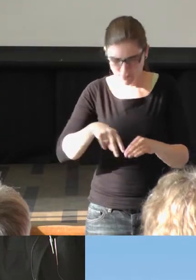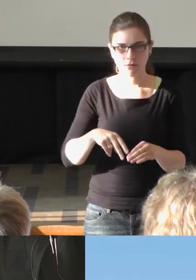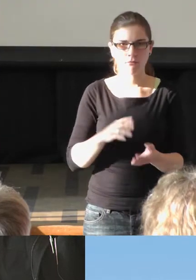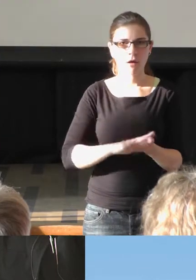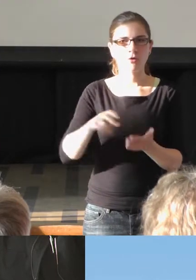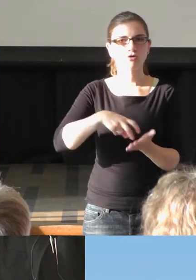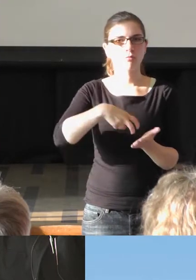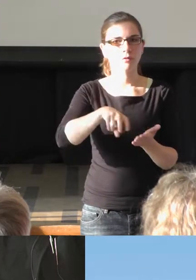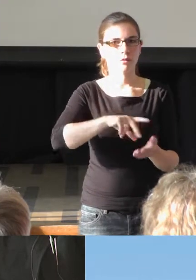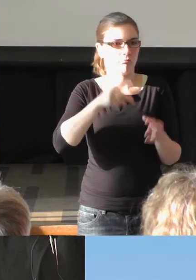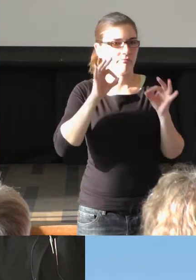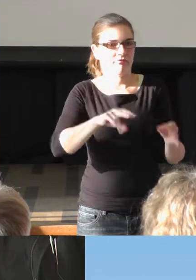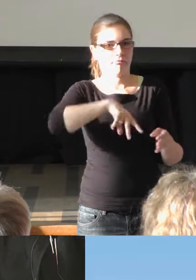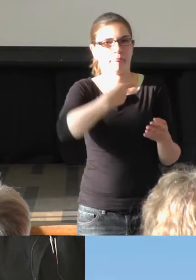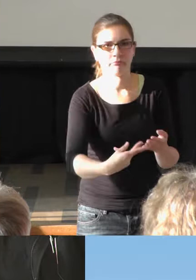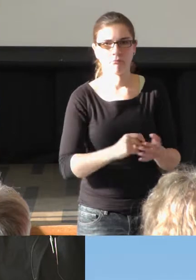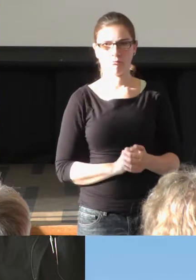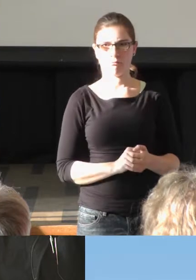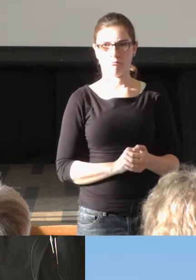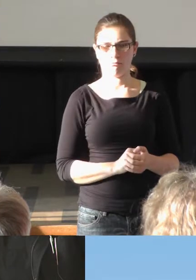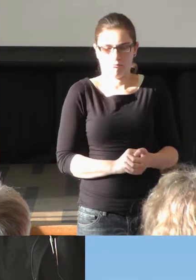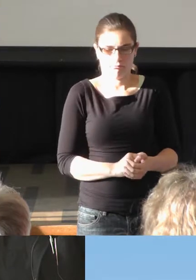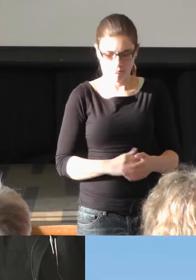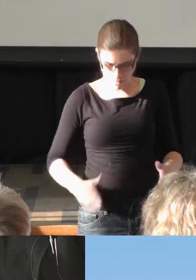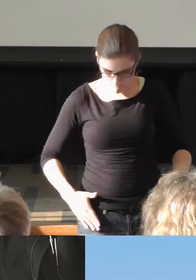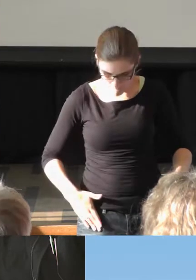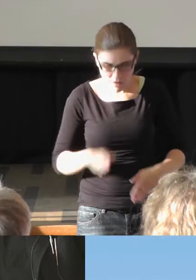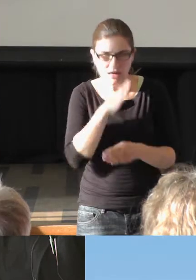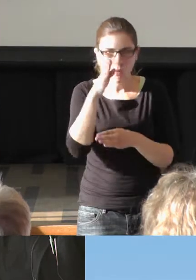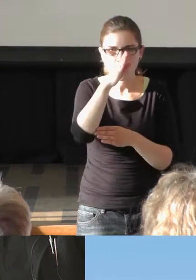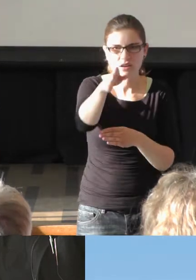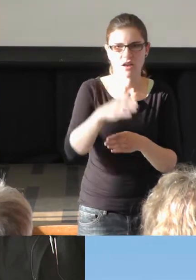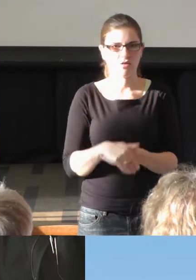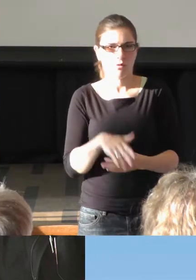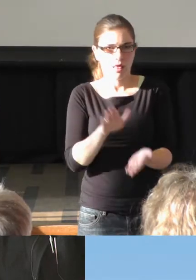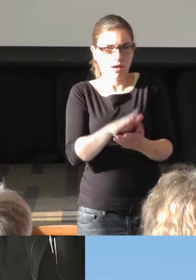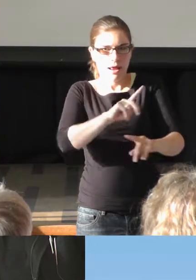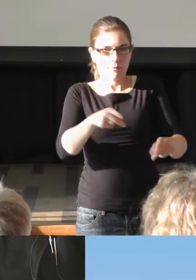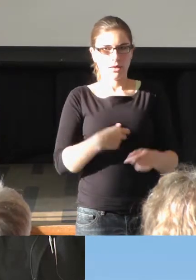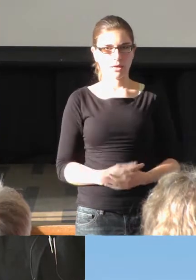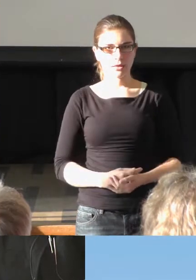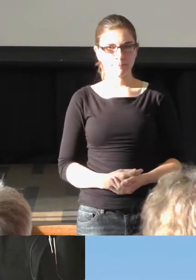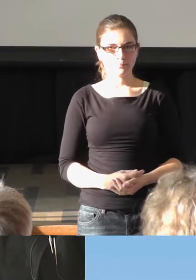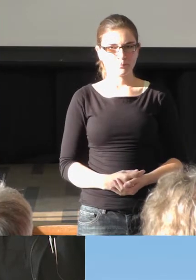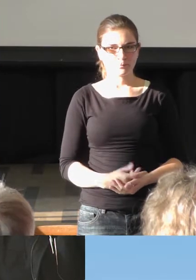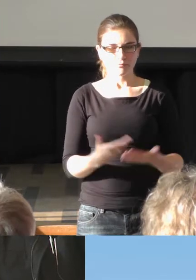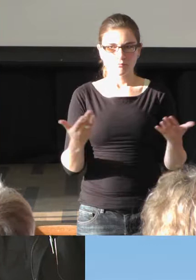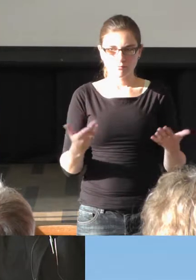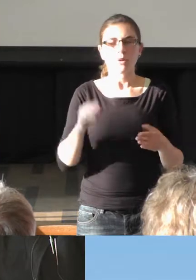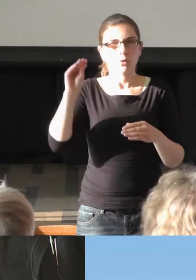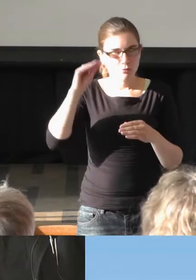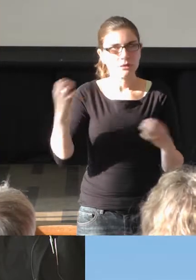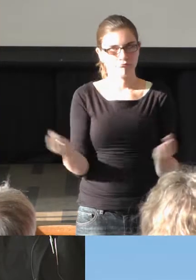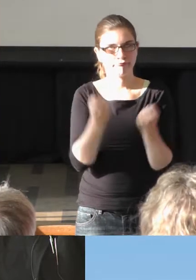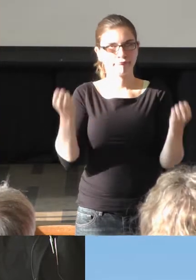ohne dass ich wusste, warum, weil die Beinkoordination oder die Augenbeinkoordination nicht funktioniert hat. Das kann man sich dann aber antrainieren im Laufe der